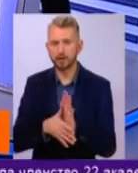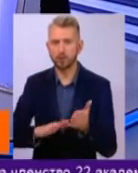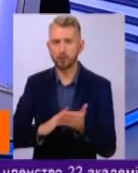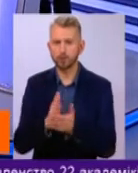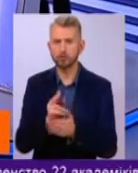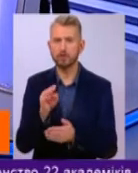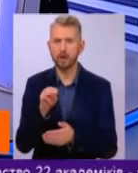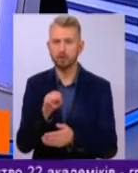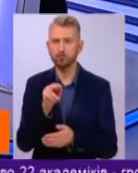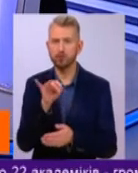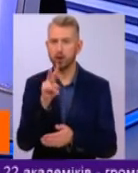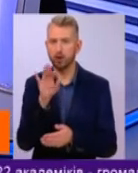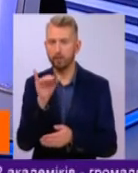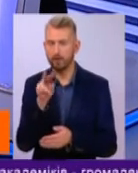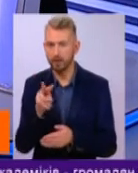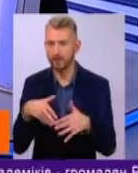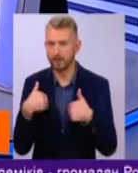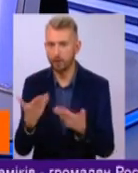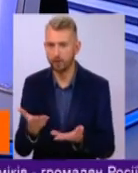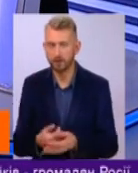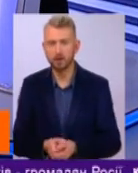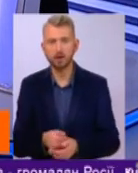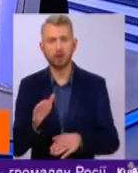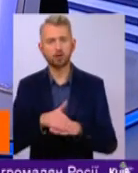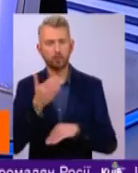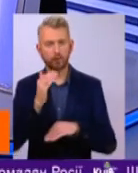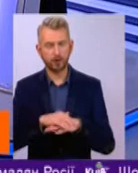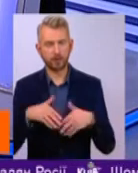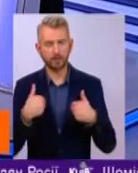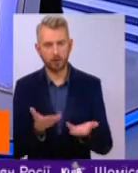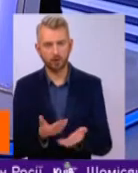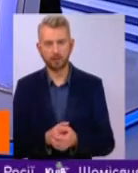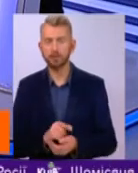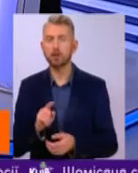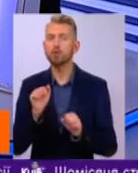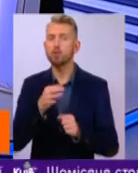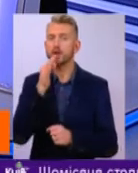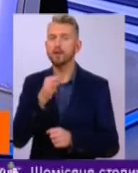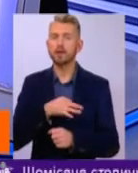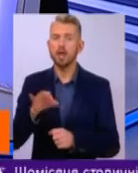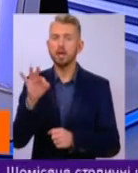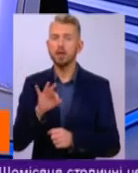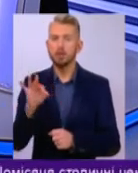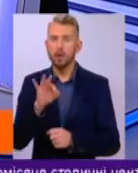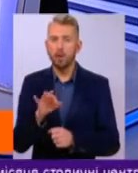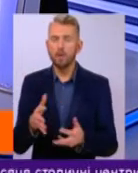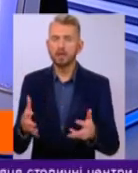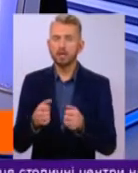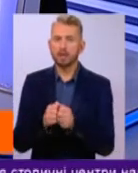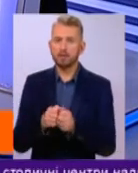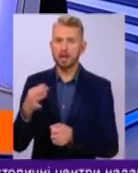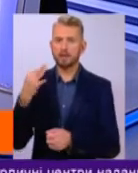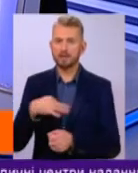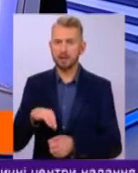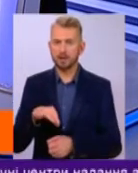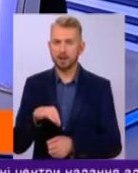Тарас Чорновіл. Я вас вітаю. Алло, добрий вечір. Доброго вечора, вітаю вас. Що можете сказати про затримання